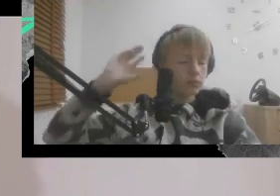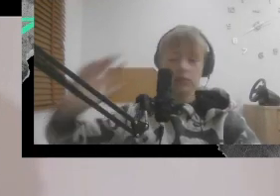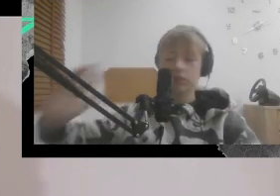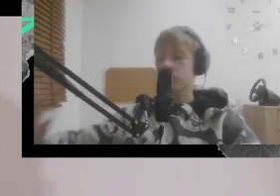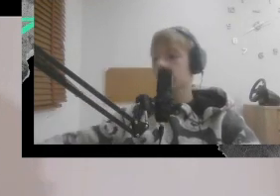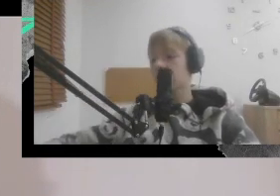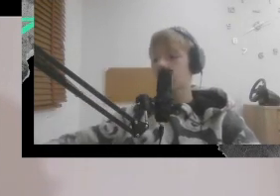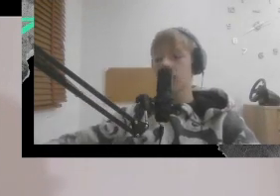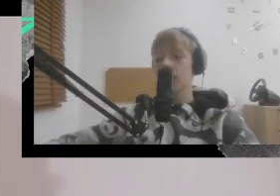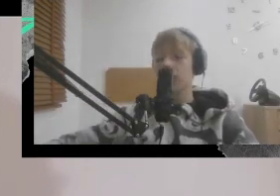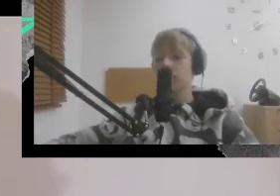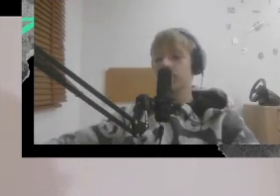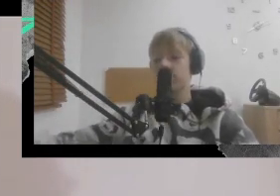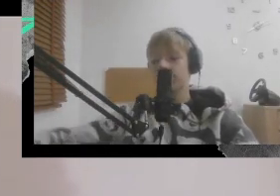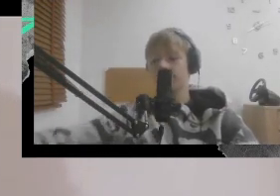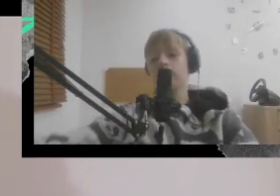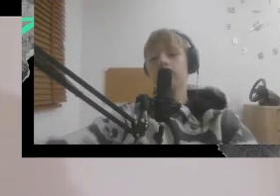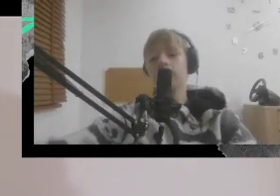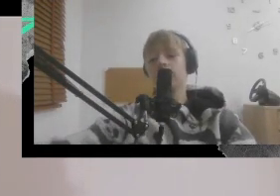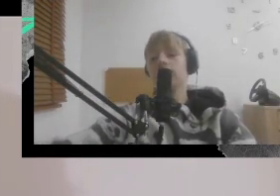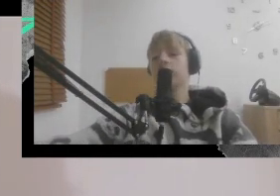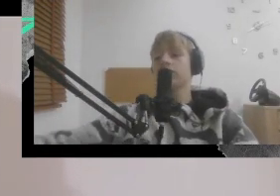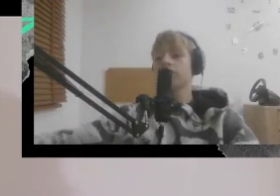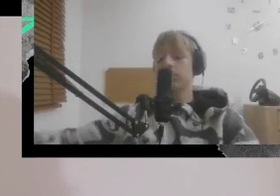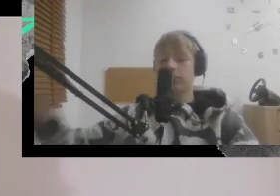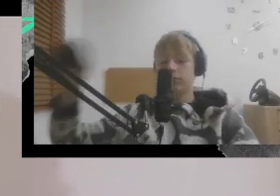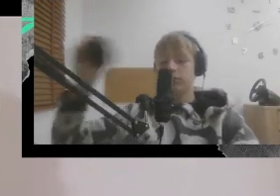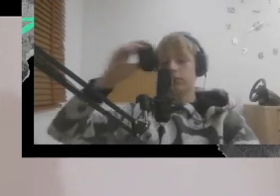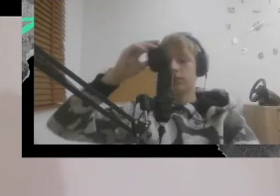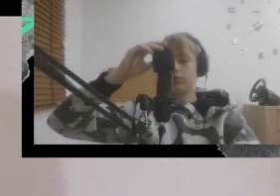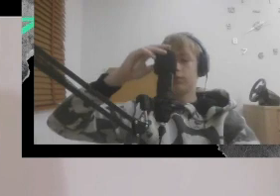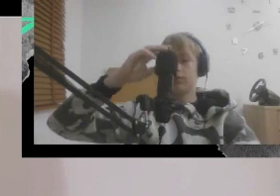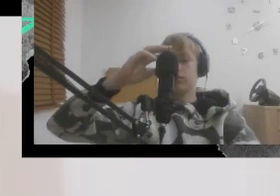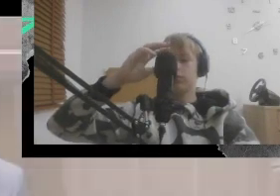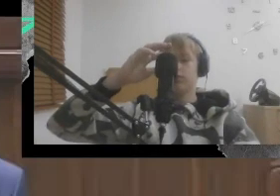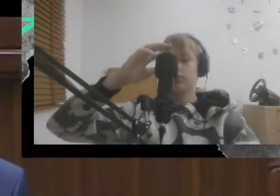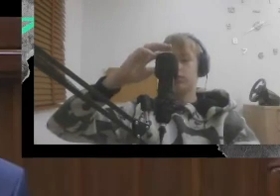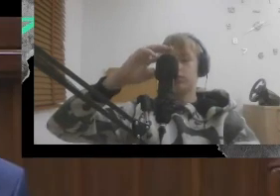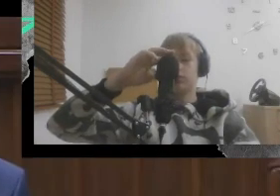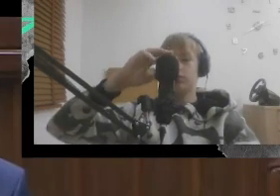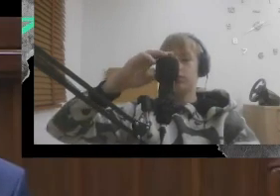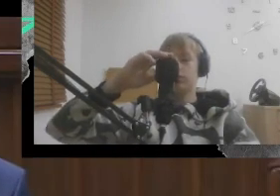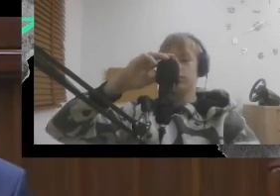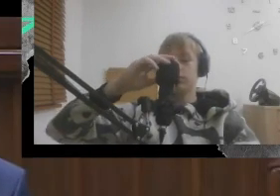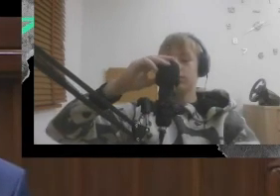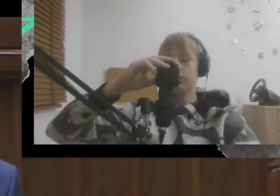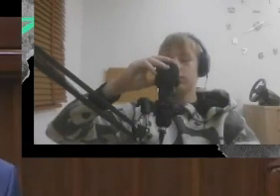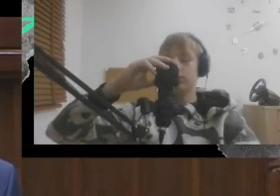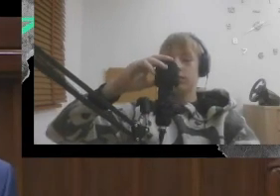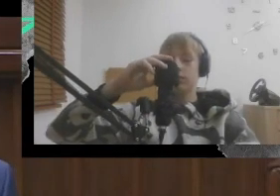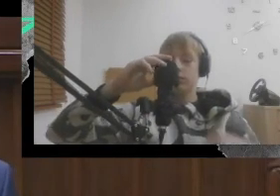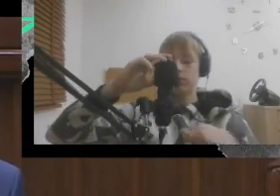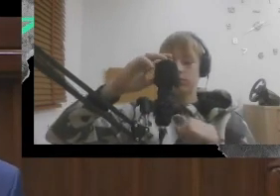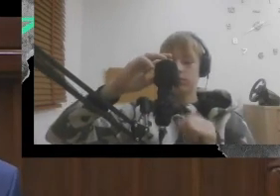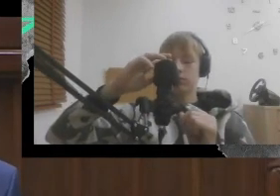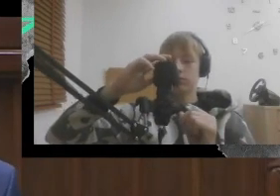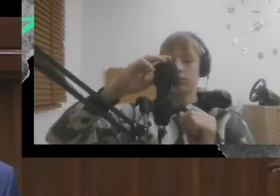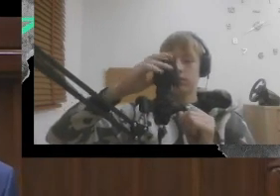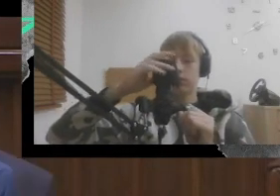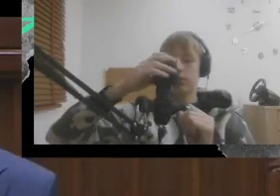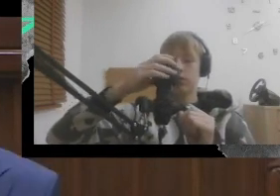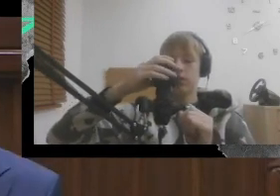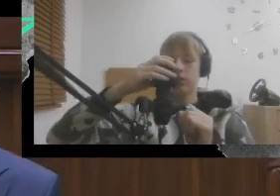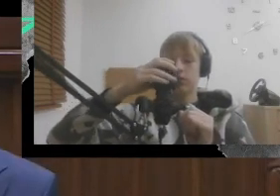fraszce Kochanowskiego, szlachetne zdrowie, prawda, dezynfekcja, po prostu